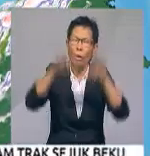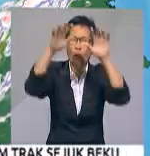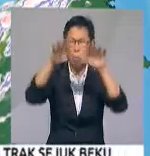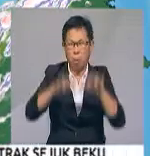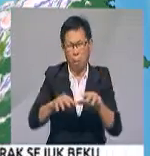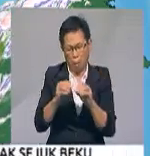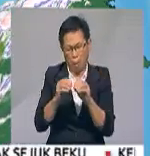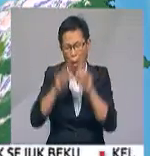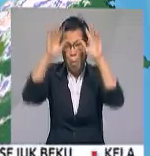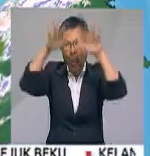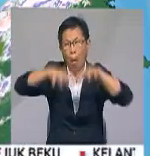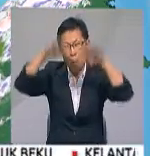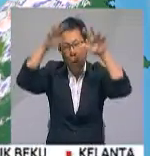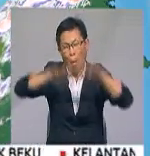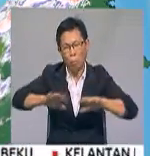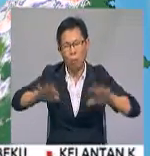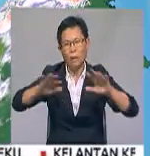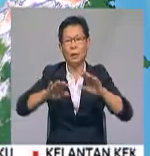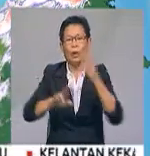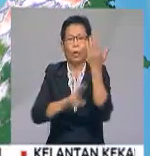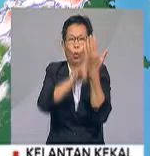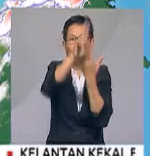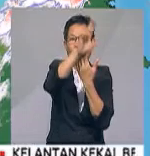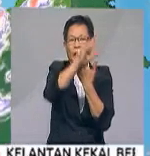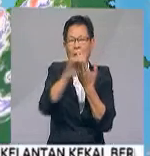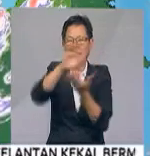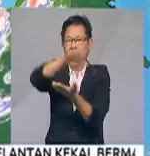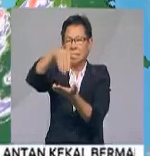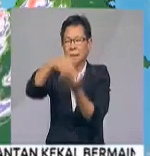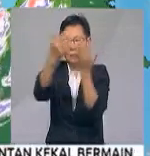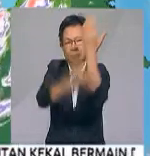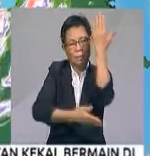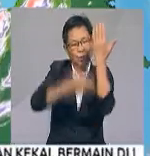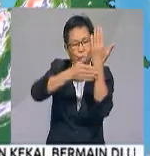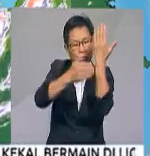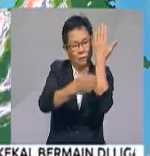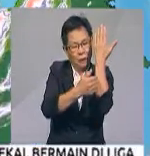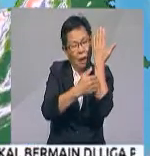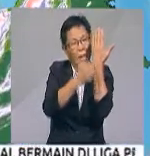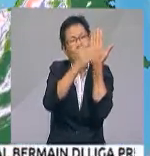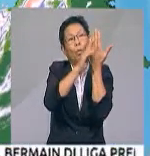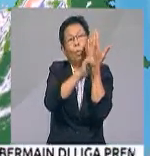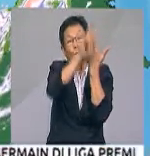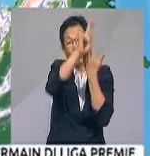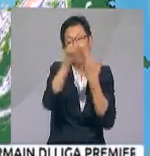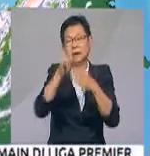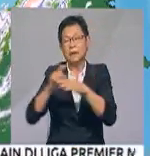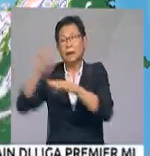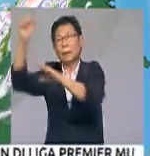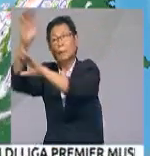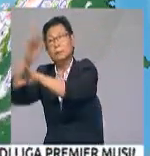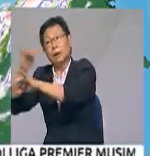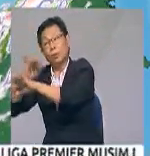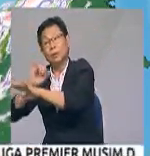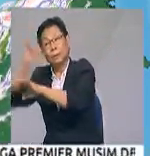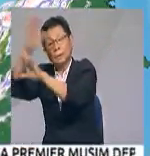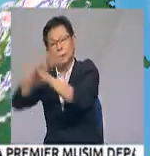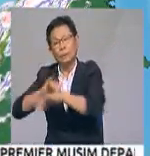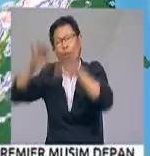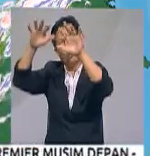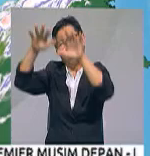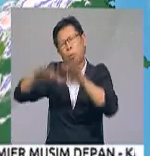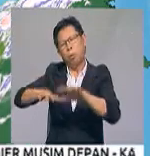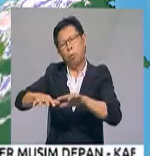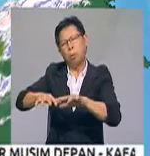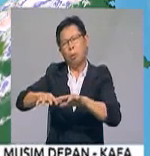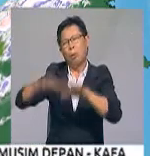lebih tertumpu di kawasan utara dan juga tengah semenanjung. Manakala di Sabah dan Sarawak pula, keadaan lembap ini